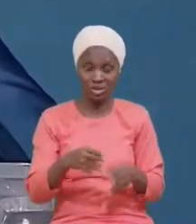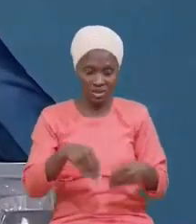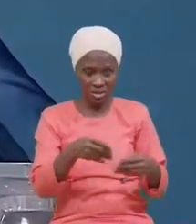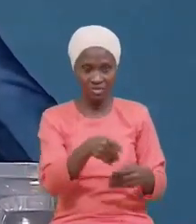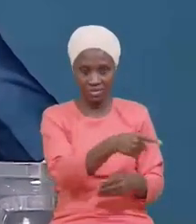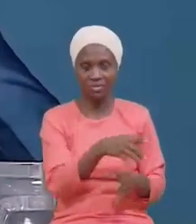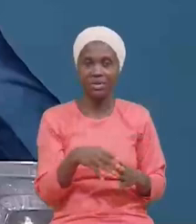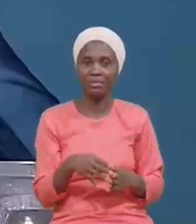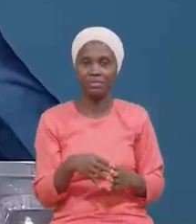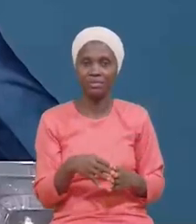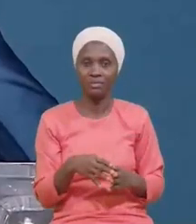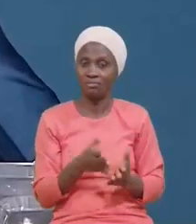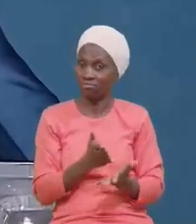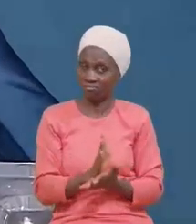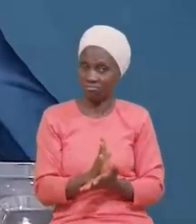Donnez-leur